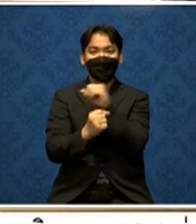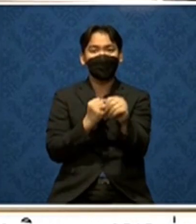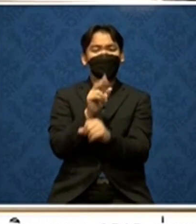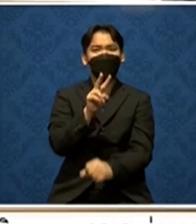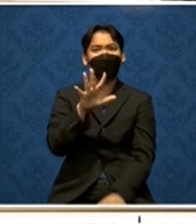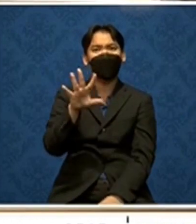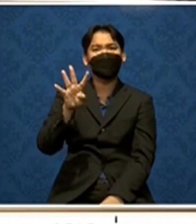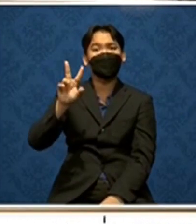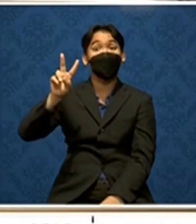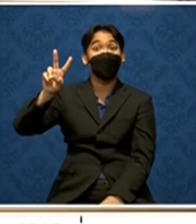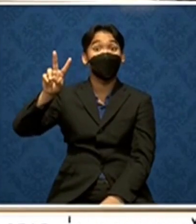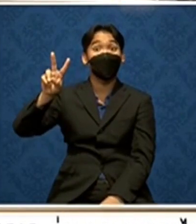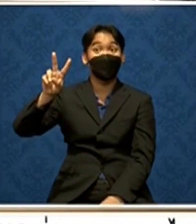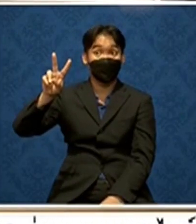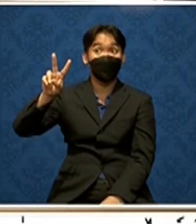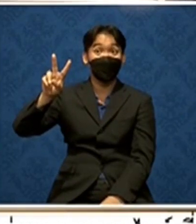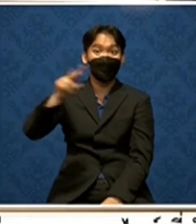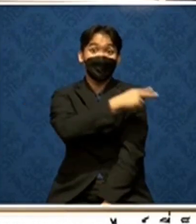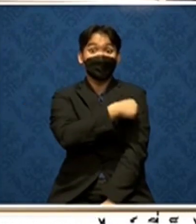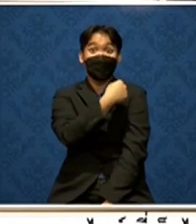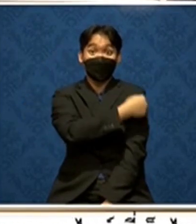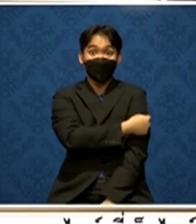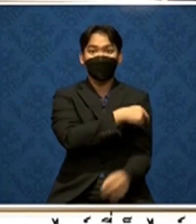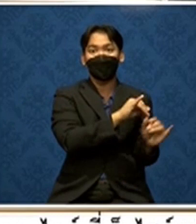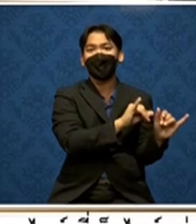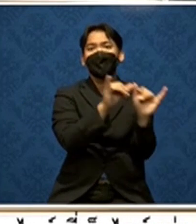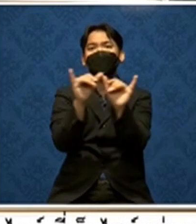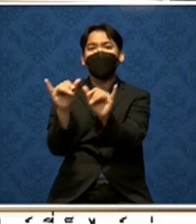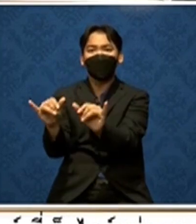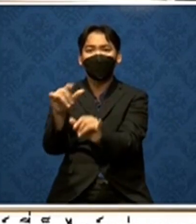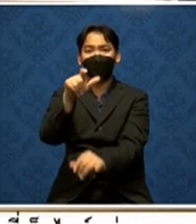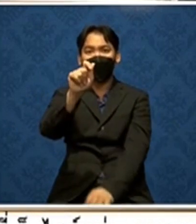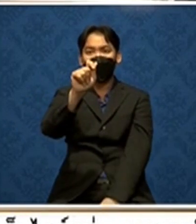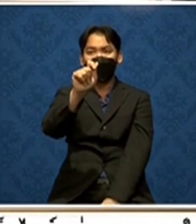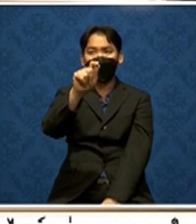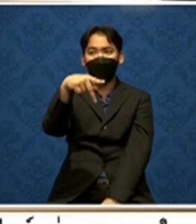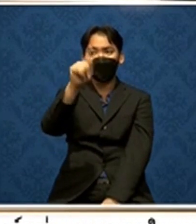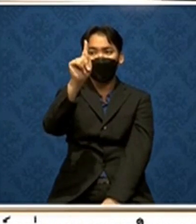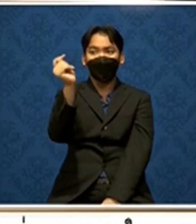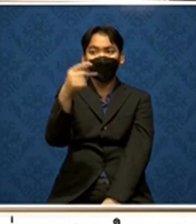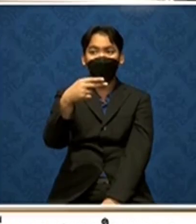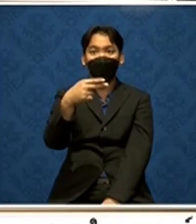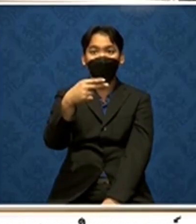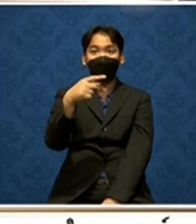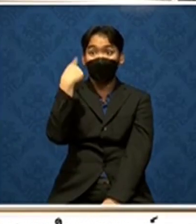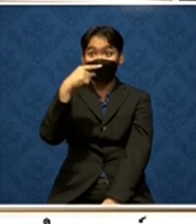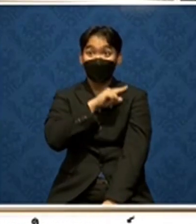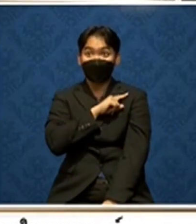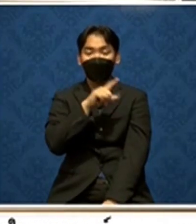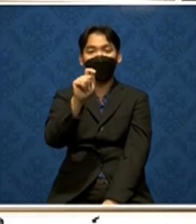ดให้การถ่ายโอนภารกิจทางด้านสาธารณสุขไปยังองค์กรปกครองส่วนท้องถิ่นโดยอบจ.มีร